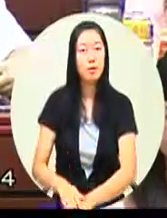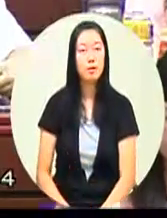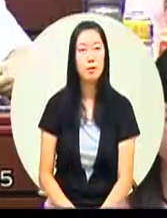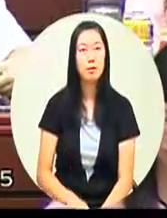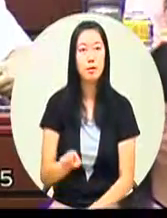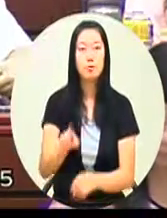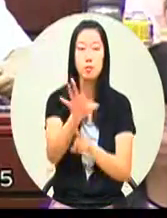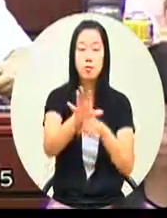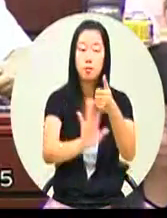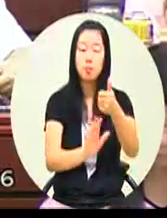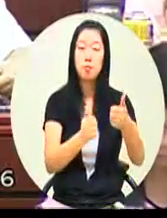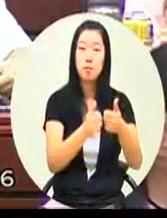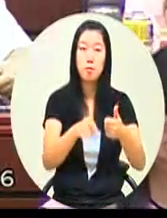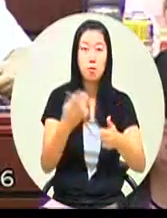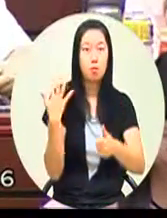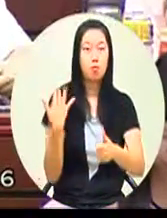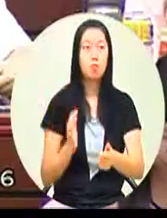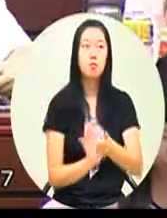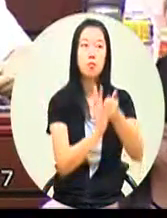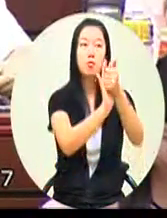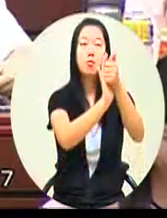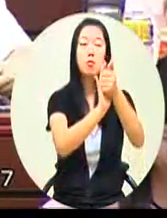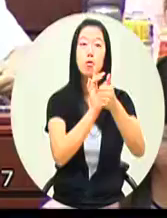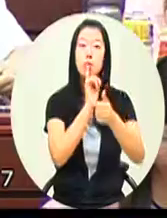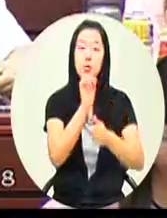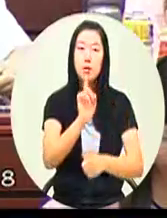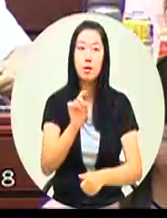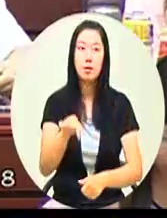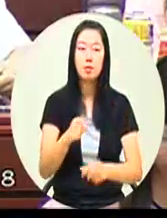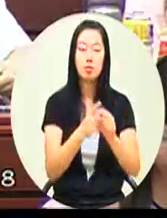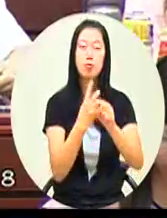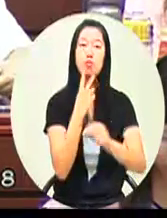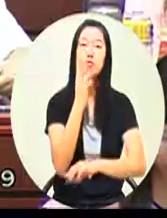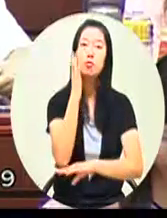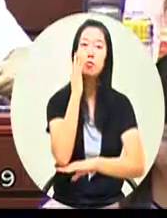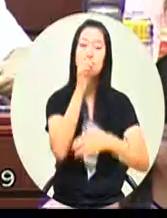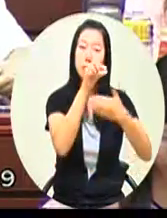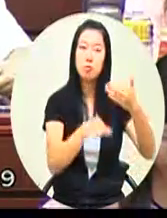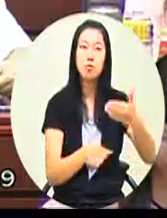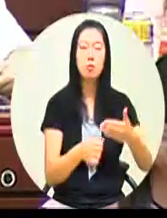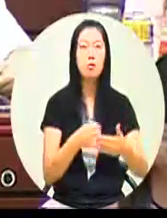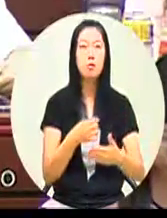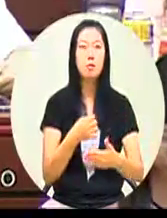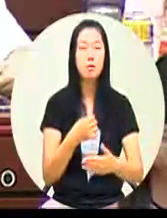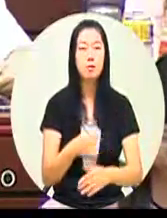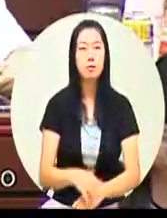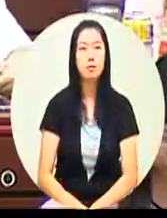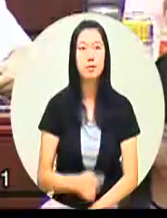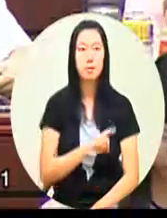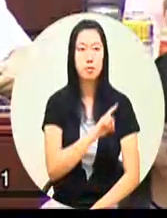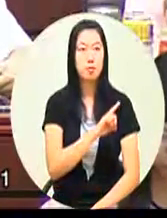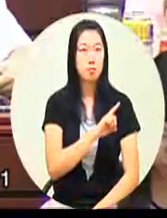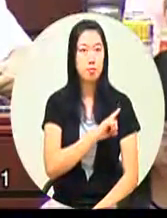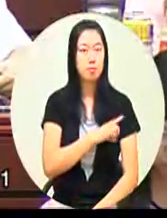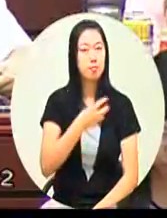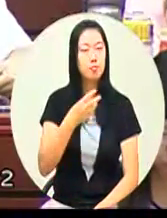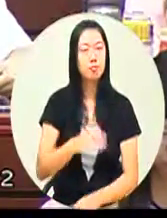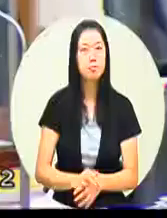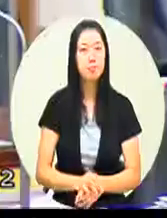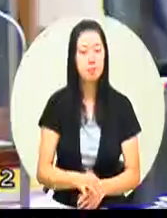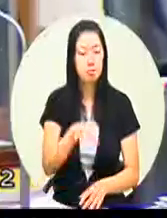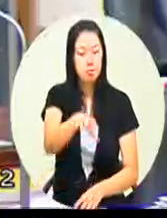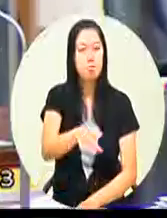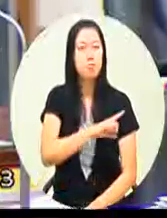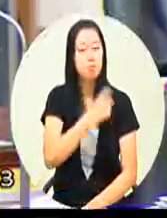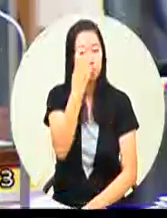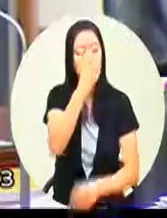委会曾经有在推那目前因为这属于中央的法令，我们税收不能 地方自治法，你们应该可以做吧，